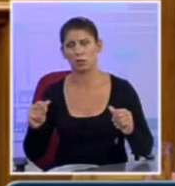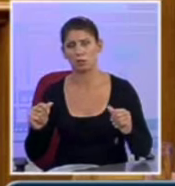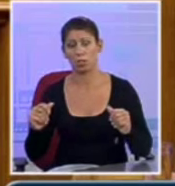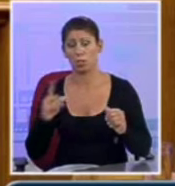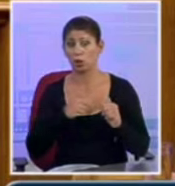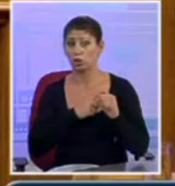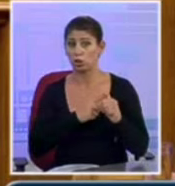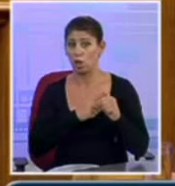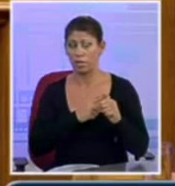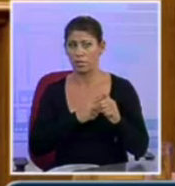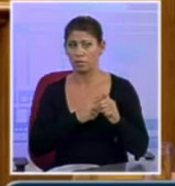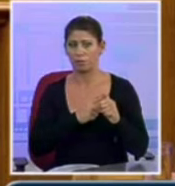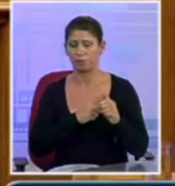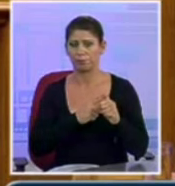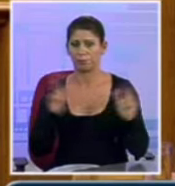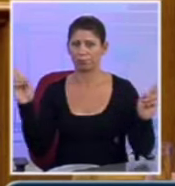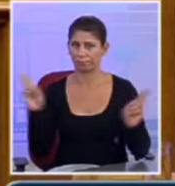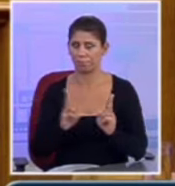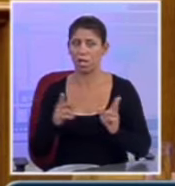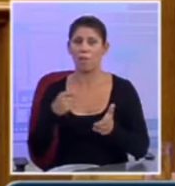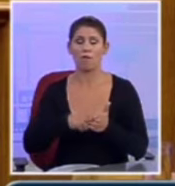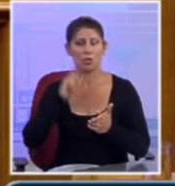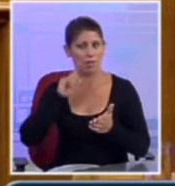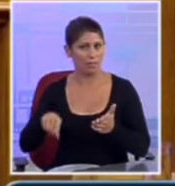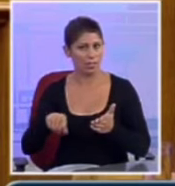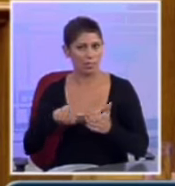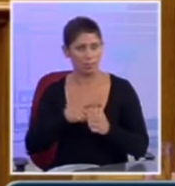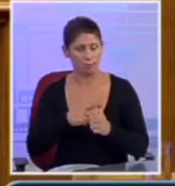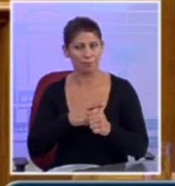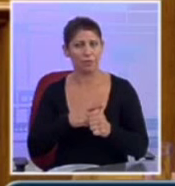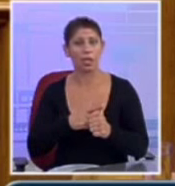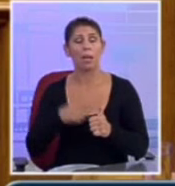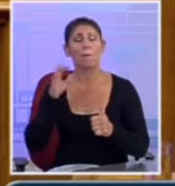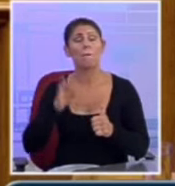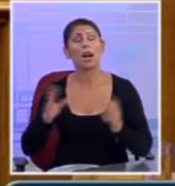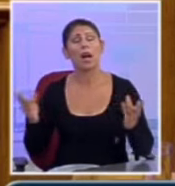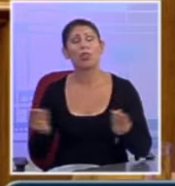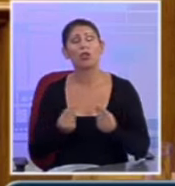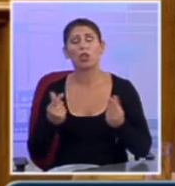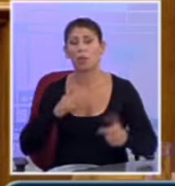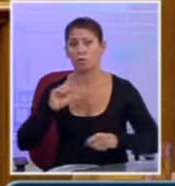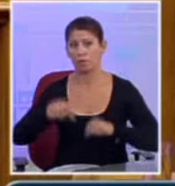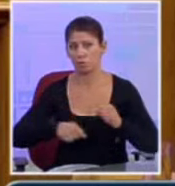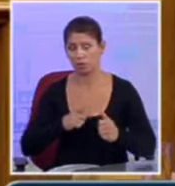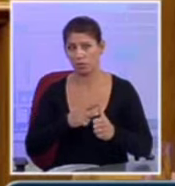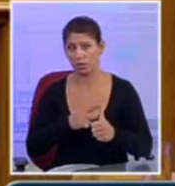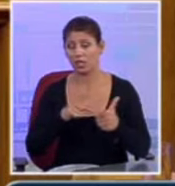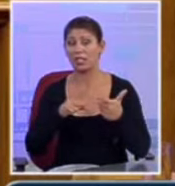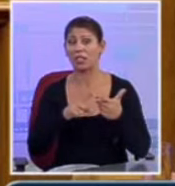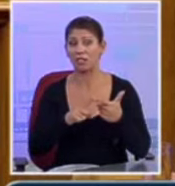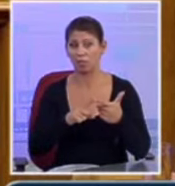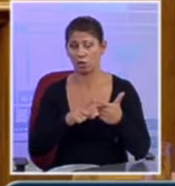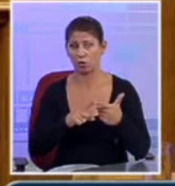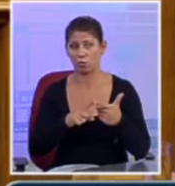Το ένα είναι η πάταξη της φοροδιαφυγής, την οποία με κάθε μέσο θα προσπαθήσουμε, και ο